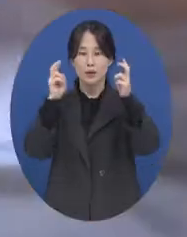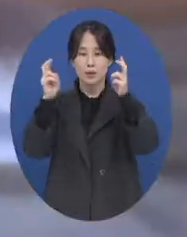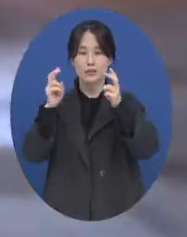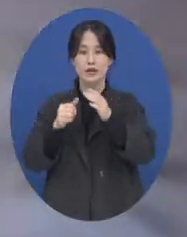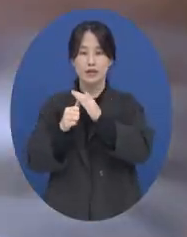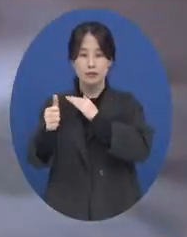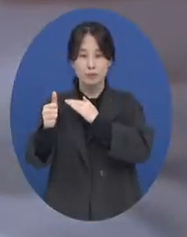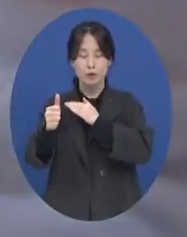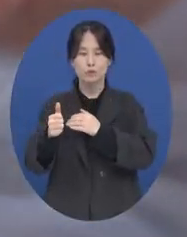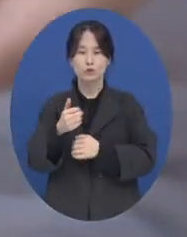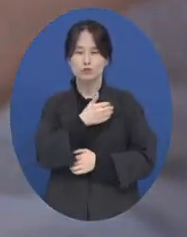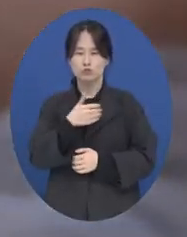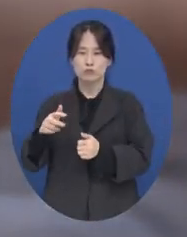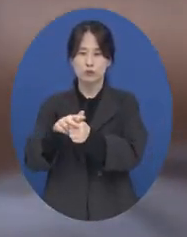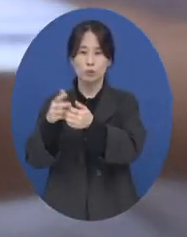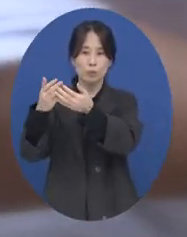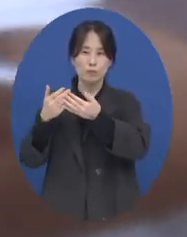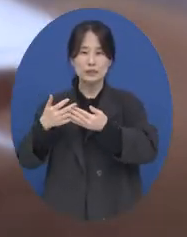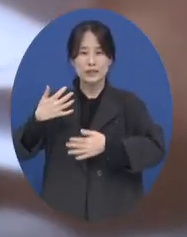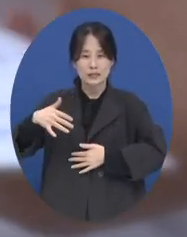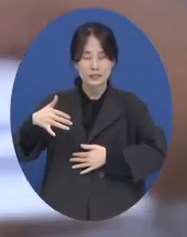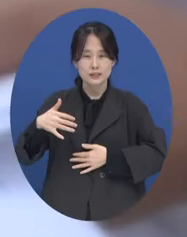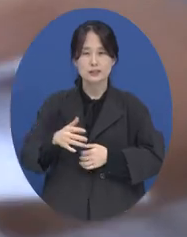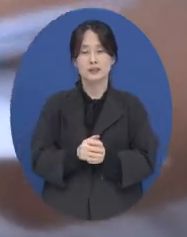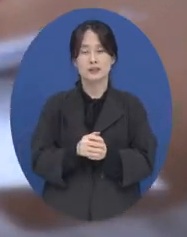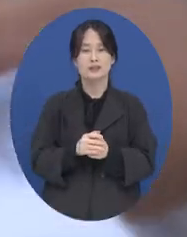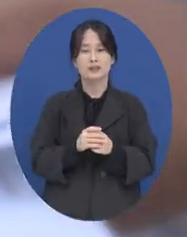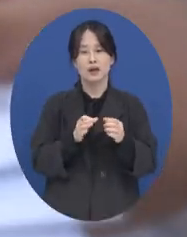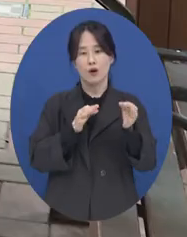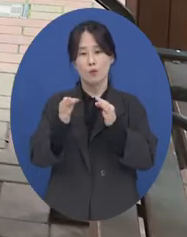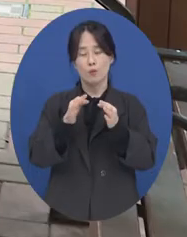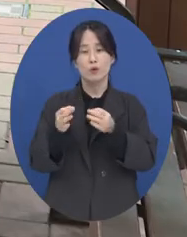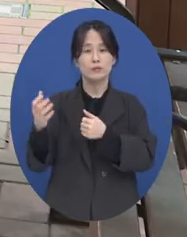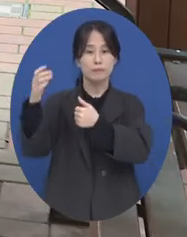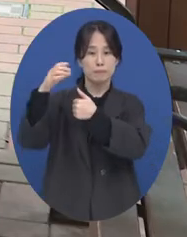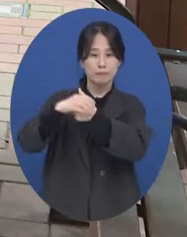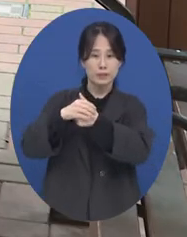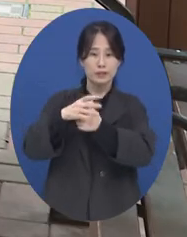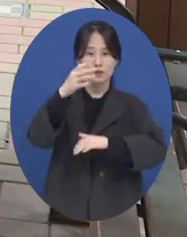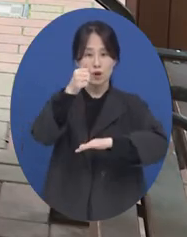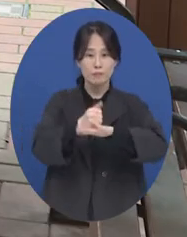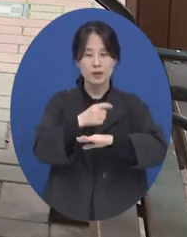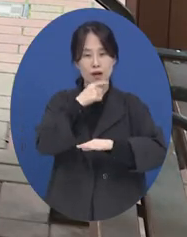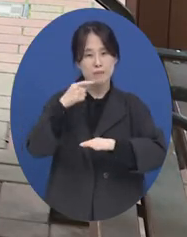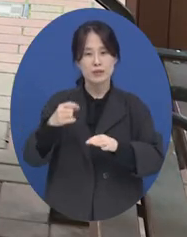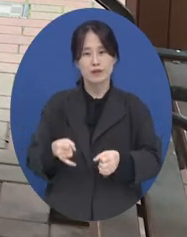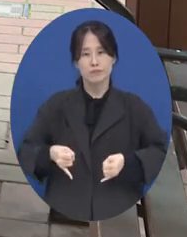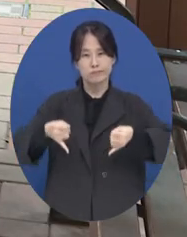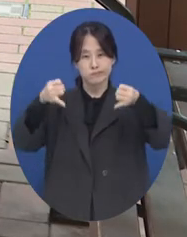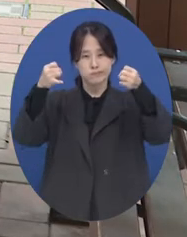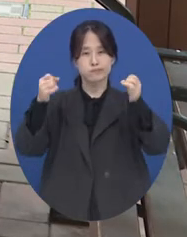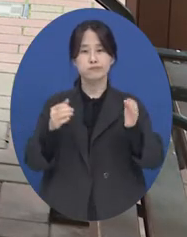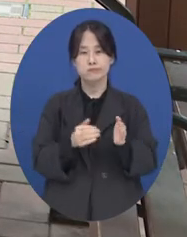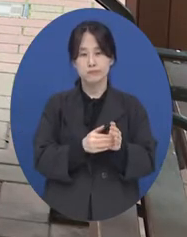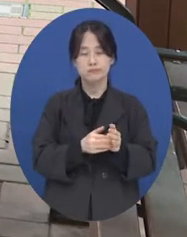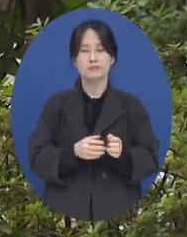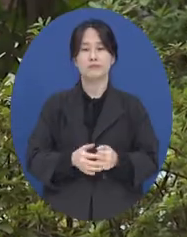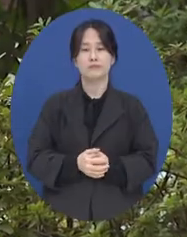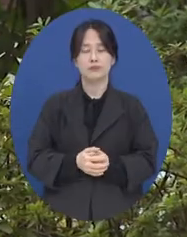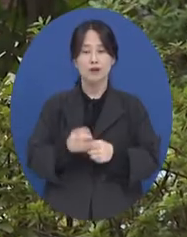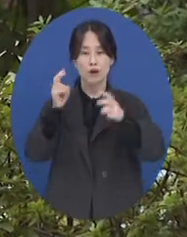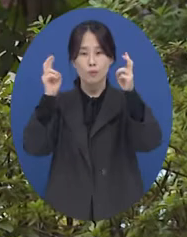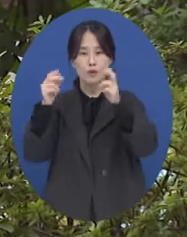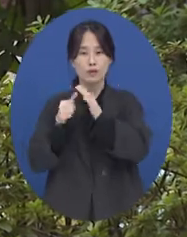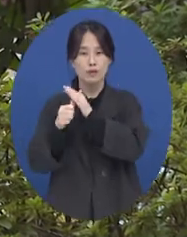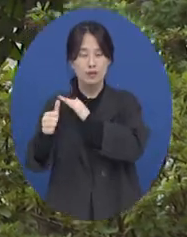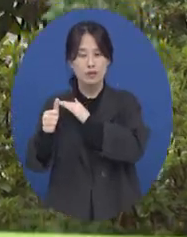대표로부터 충분한 정보를 받지 못하고 가맹점을 넘겨받았고 그 결과 빚더미를 떠안게 됐습니다. 본사 측의